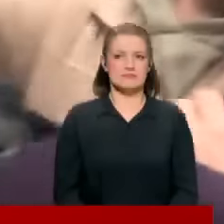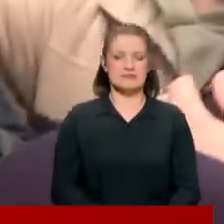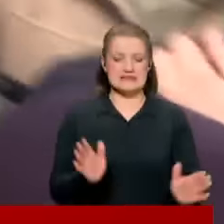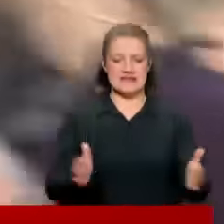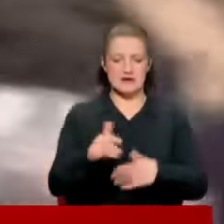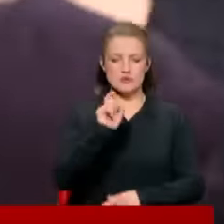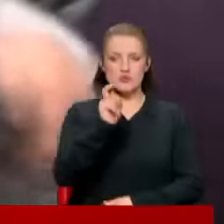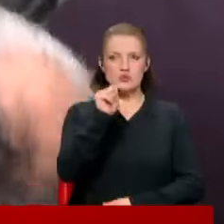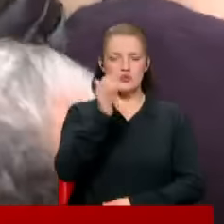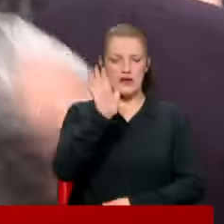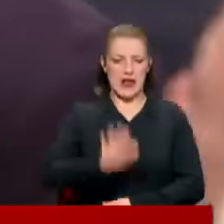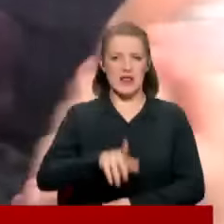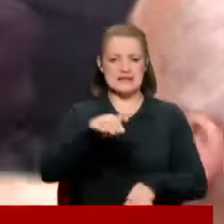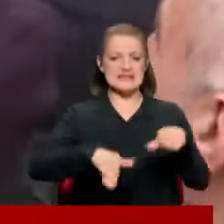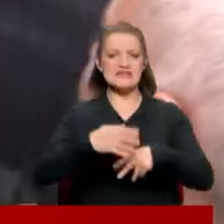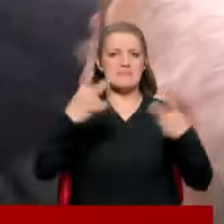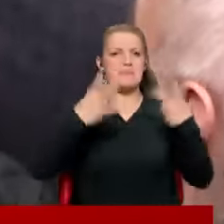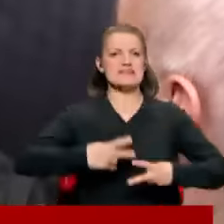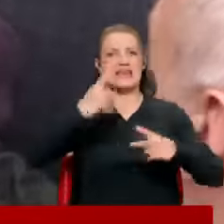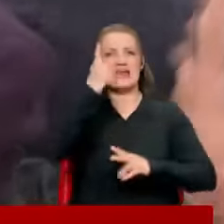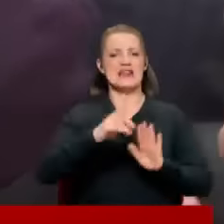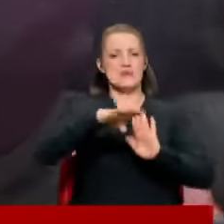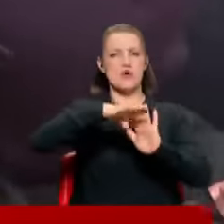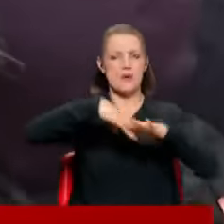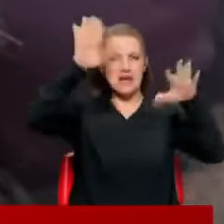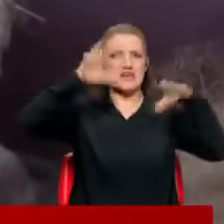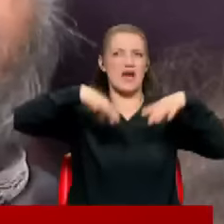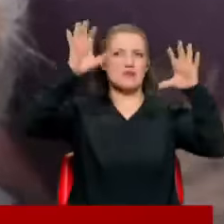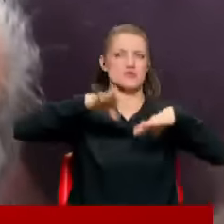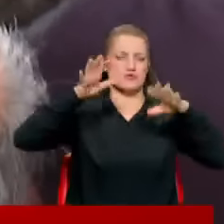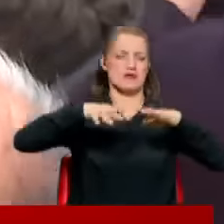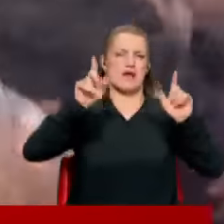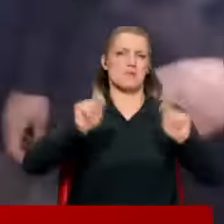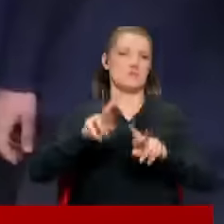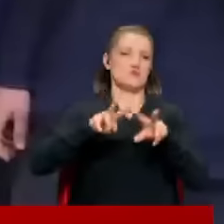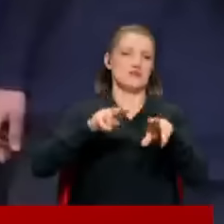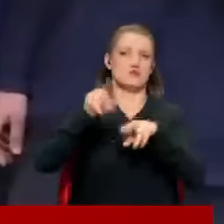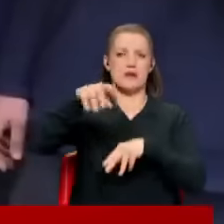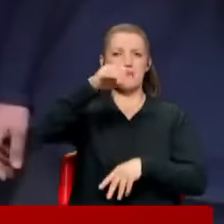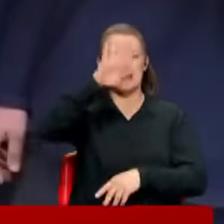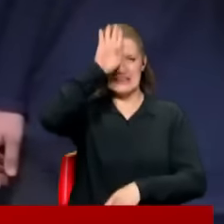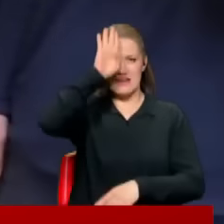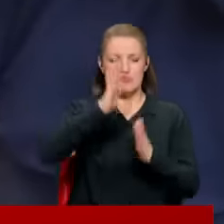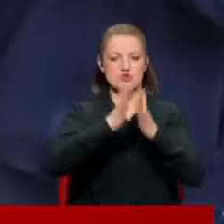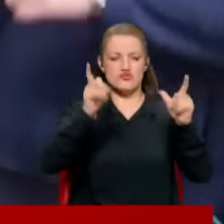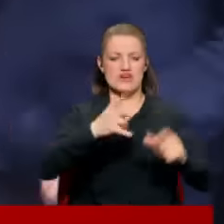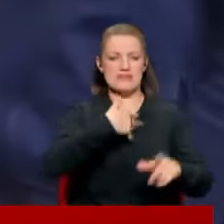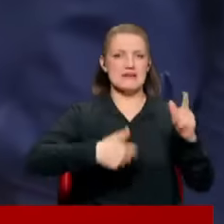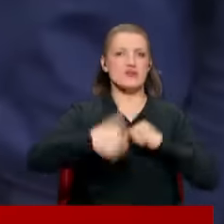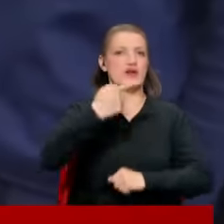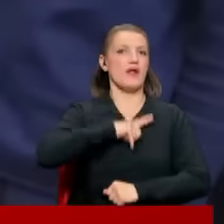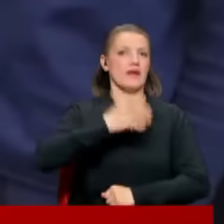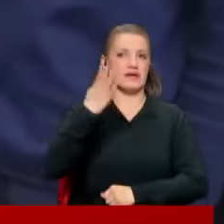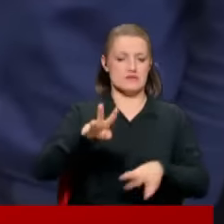Sandığa 9 gün kala seçim mesaisindeki ilk programını yağmur altında sahnede yaptı Murat Kurum. AK Parti'nin İstanbul Büyükşehir Belediye